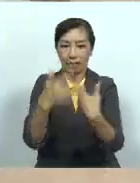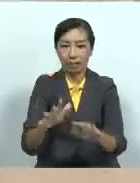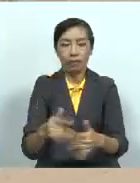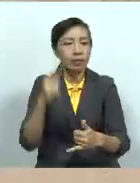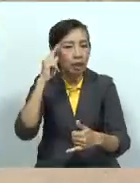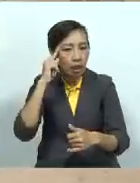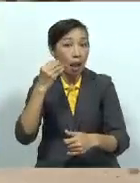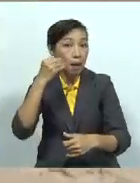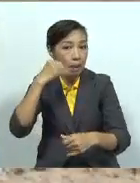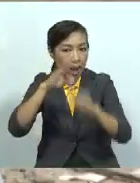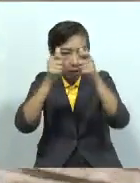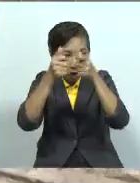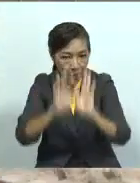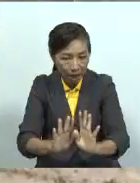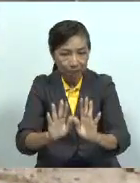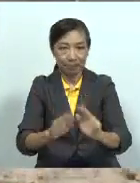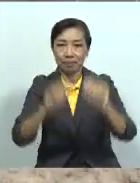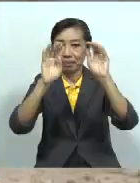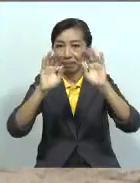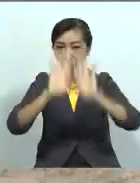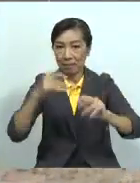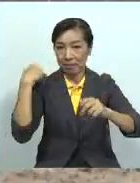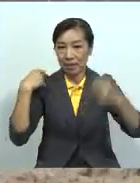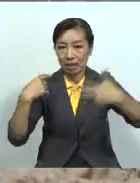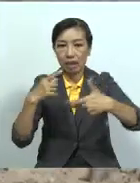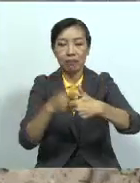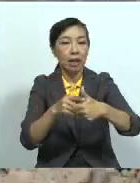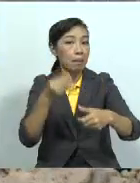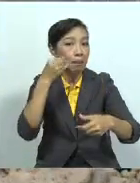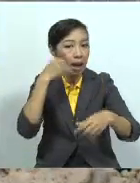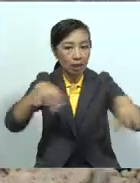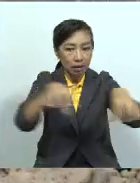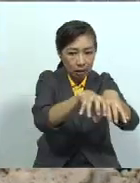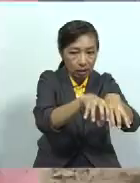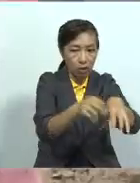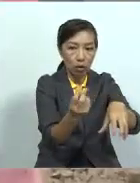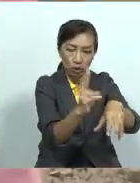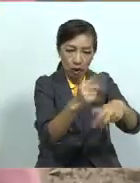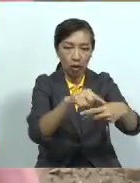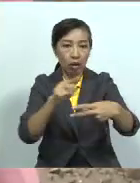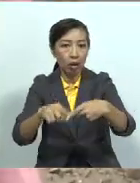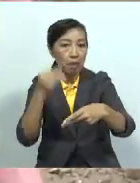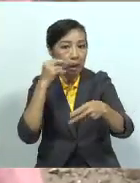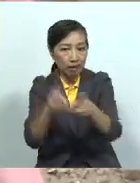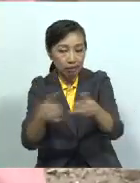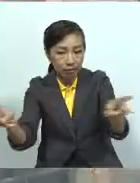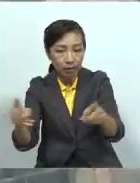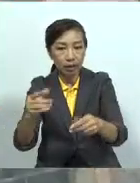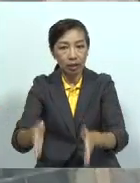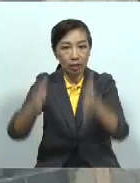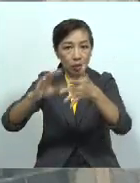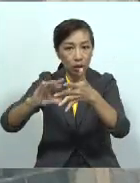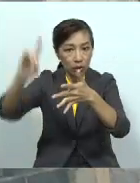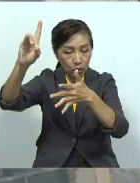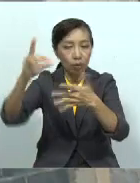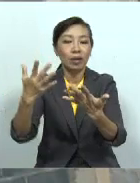ำหนดรูปแบบที่อยู่อาศัยไว้3ประเภทคือบ้านแฝดทาวน์เฮาส์และคอนโดมิเนียมหรืออาคารชุดพักอาศั